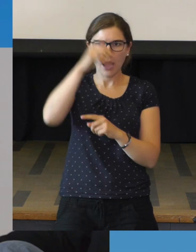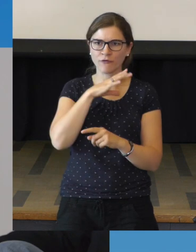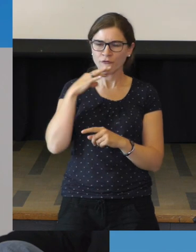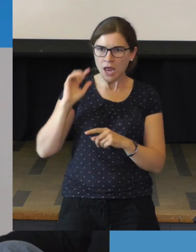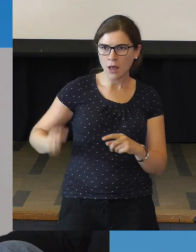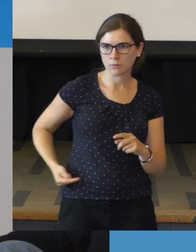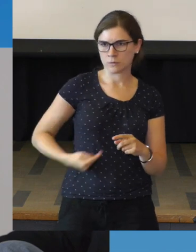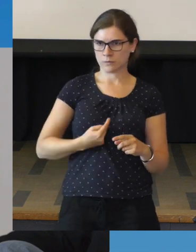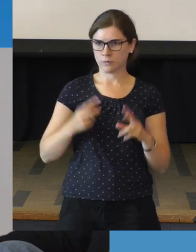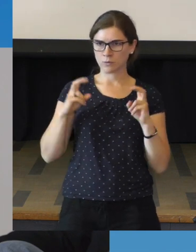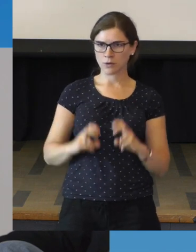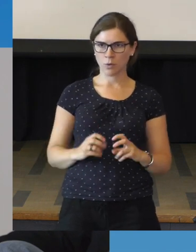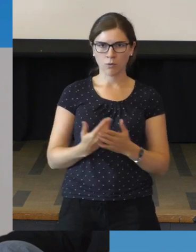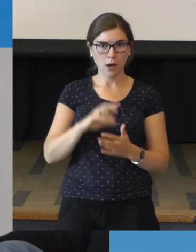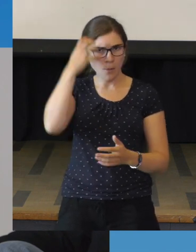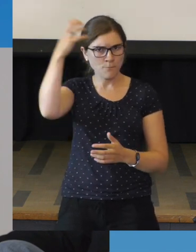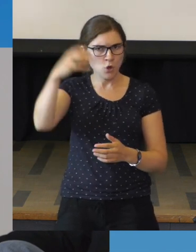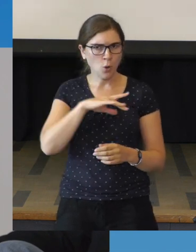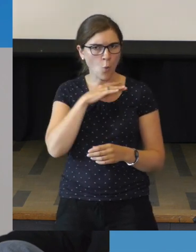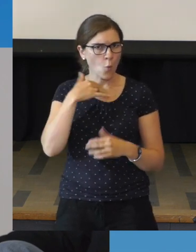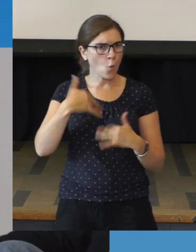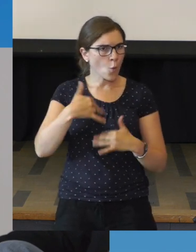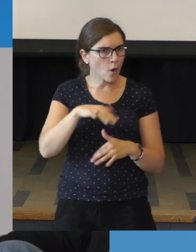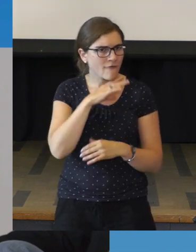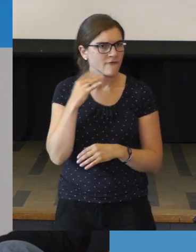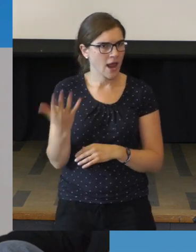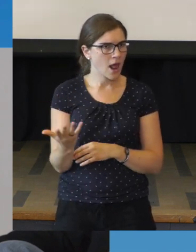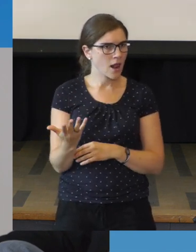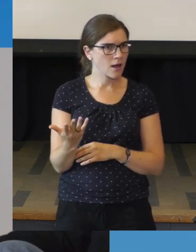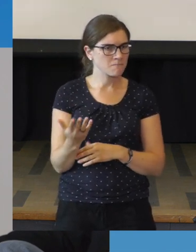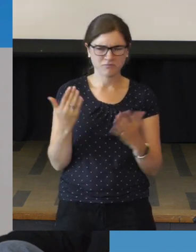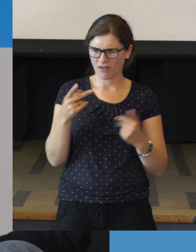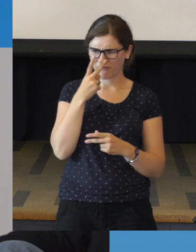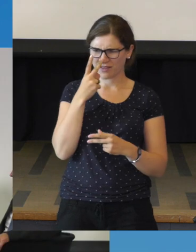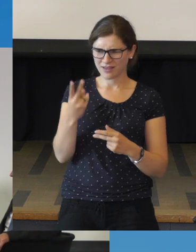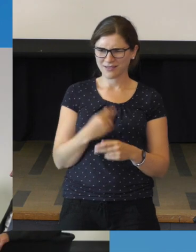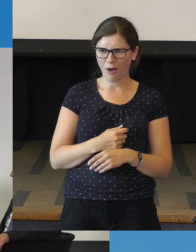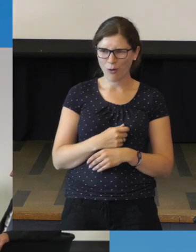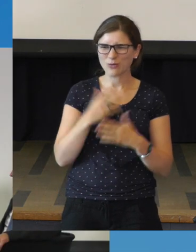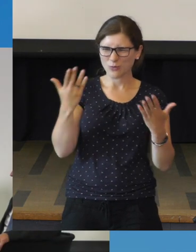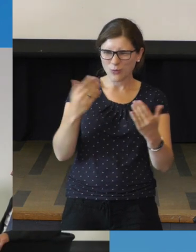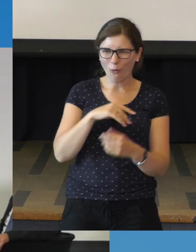Zeichen des technischen Fortschritts oder ist das ein Zeichen, dass da viel Geld zu holen ist?